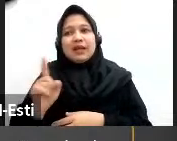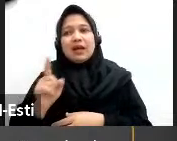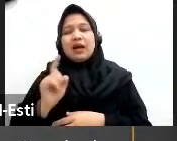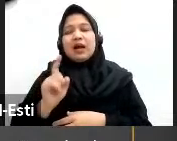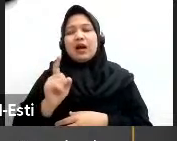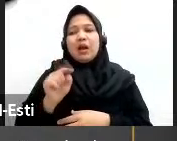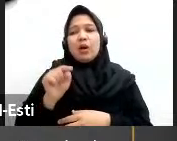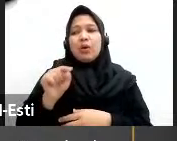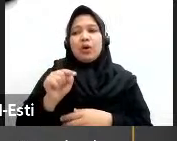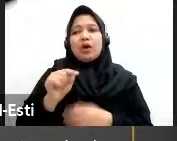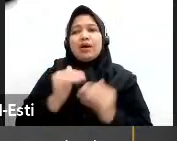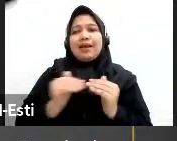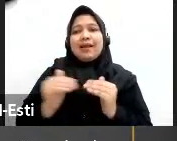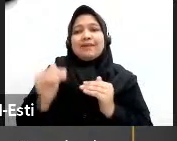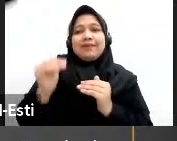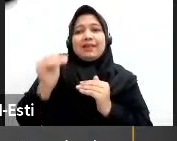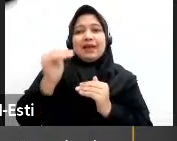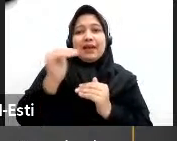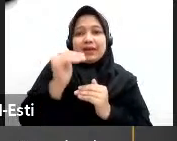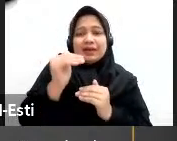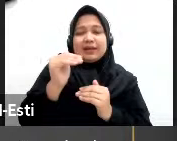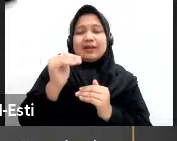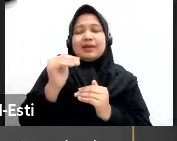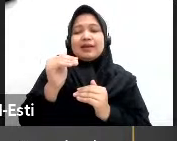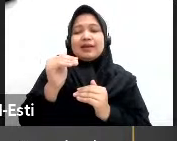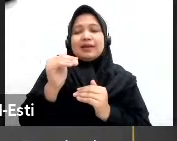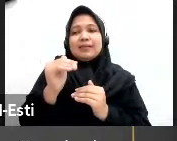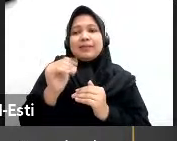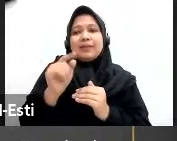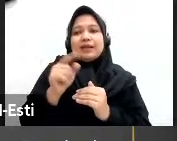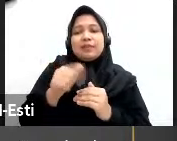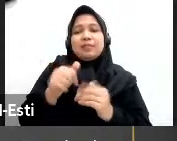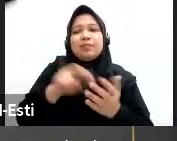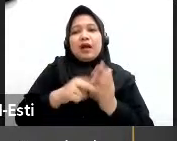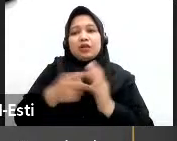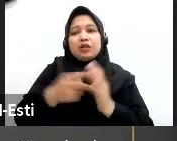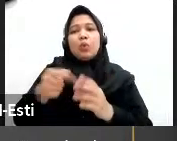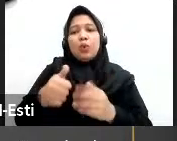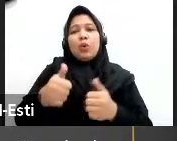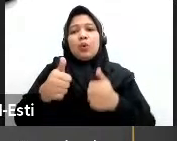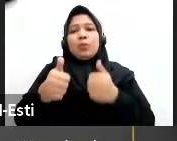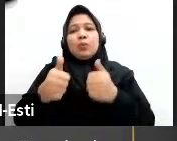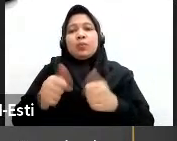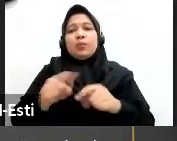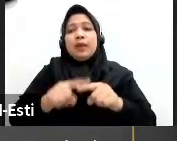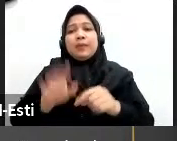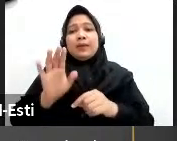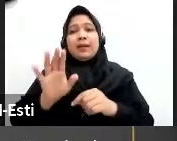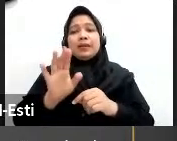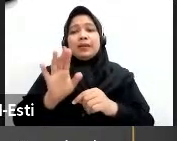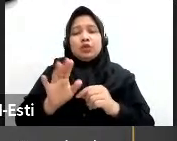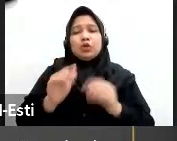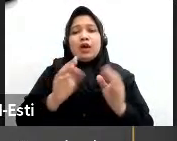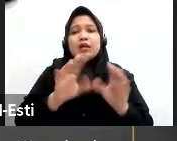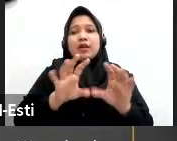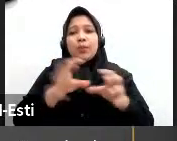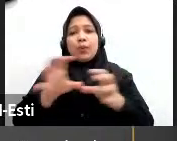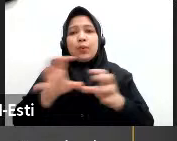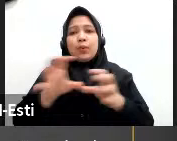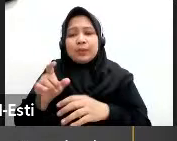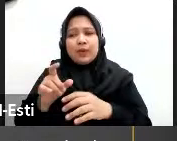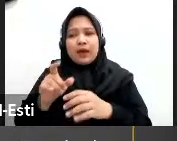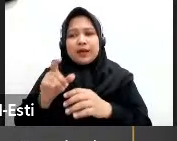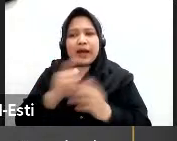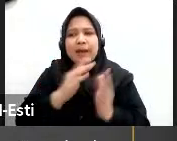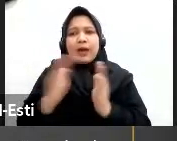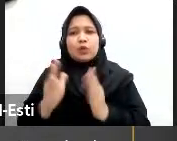dia naik level kemudian Dia kelaparan eligible tapi juga mungkin juga nanti ada raysman tersendiri ada yang muka ada potongan ada